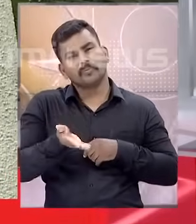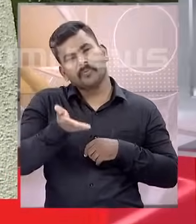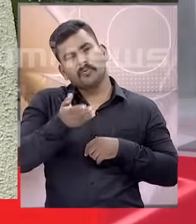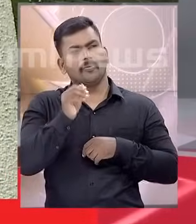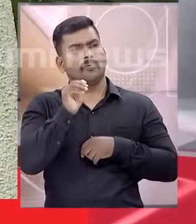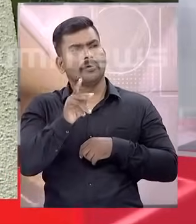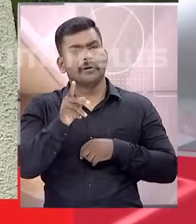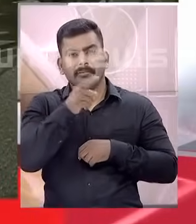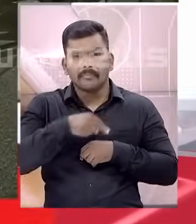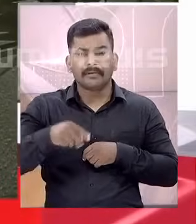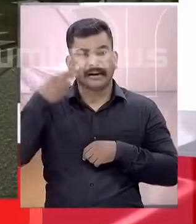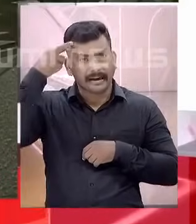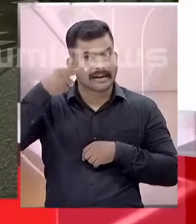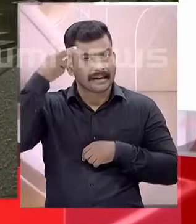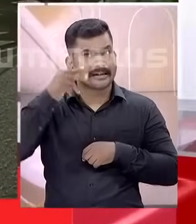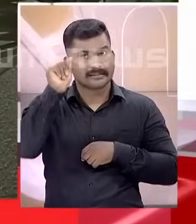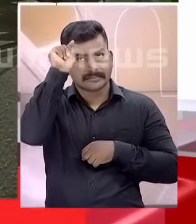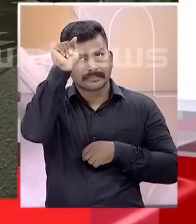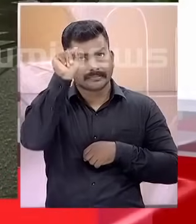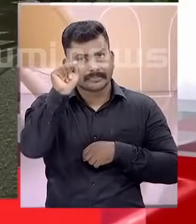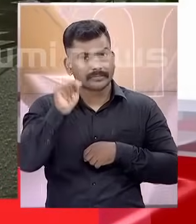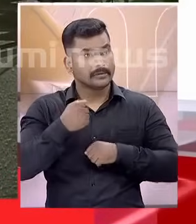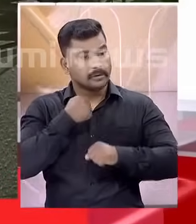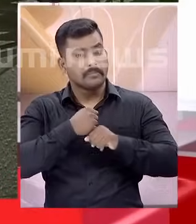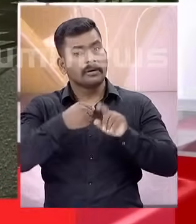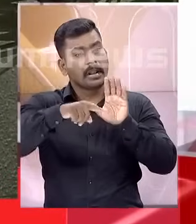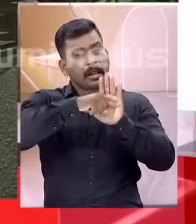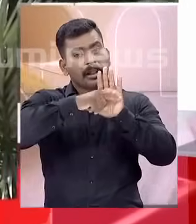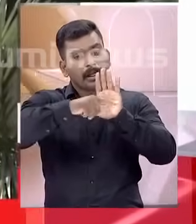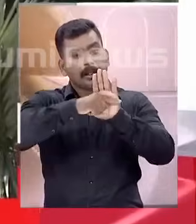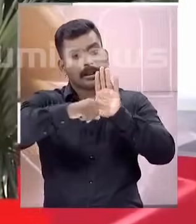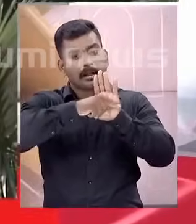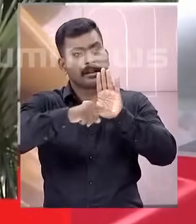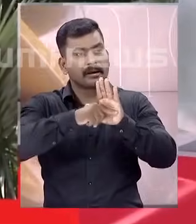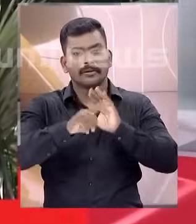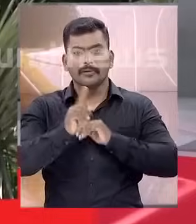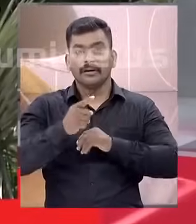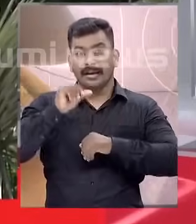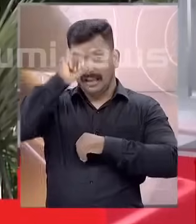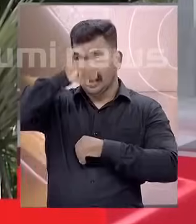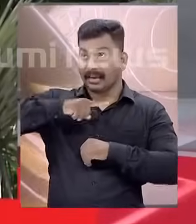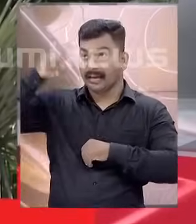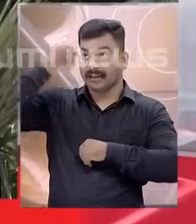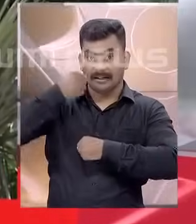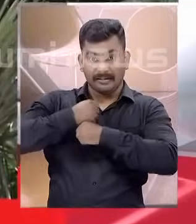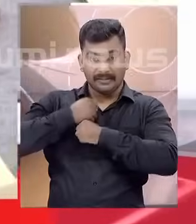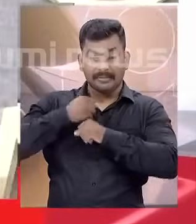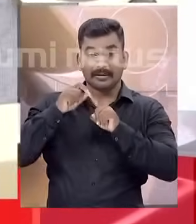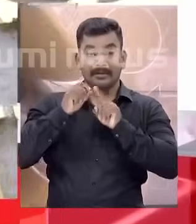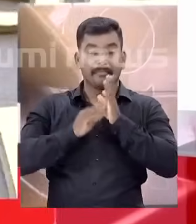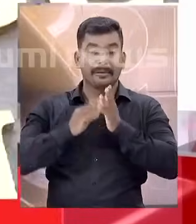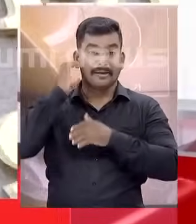പറയുമ്പോഴത്തേക്ക് ഇതിനൊക്കെയുള്ള കാരണങ്ങൾ കൃത്യമായ രീതിയിൽ വിശദീകരിക്കുന്നു. നമ്മളിങ്ങനെ കുറ്റങ്ങൾ മാത്രം പറഞ്ഞിട്ട് കാര്യമോ? കേന്ദ്ര സർക്കാരിന്റെ തീരുമാനം പ്രധാനമന്ത്രി തന്നെ അനൗൺസ് ചെയ്തിരിക്കുന്നത്